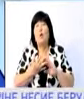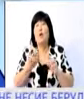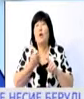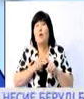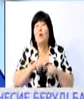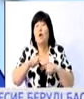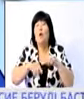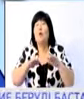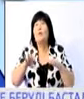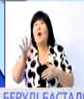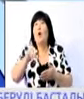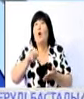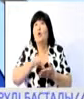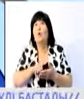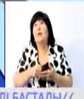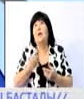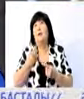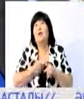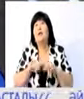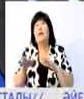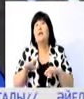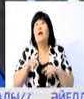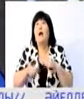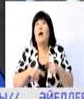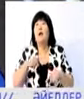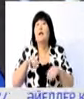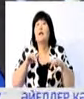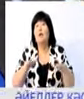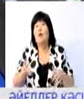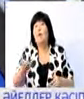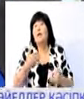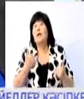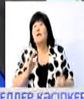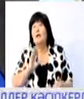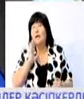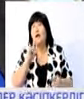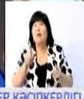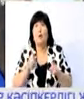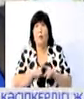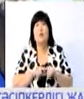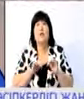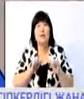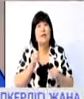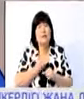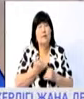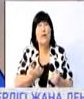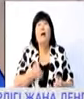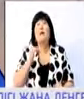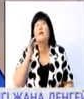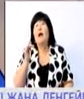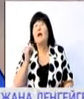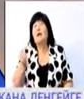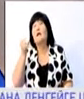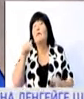өскелең ұрпаққа үлгі болсын, өнегелі істерін әрі қарай жалғастыру үшін біз қазіргі таңда осында ұлықтау шарасын жасап жатырмыз. Тарихтан